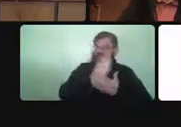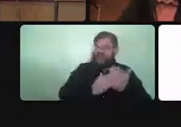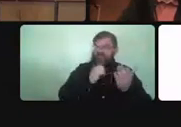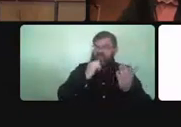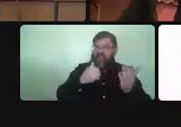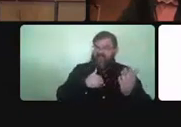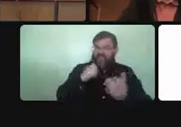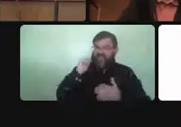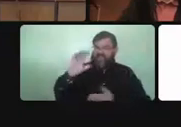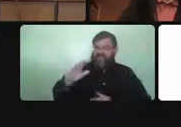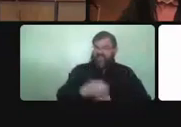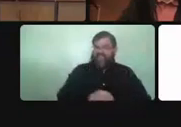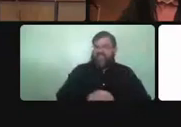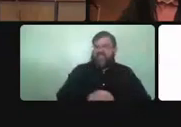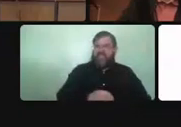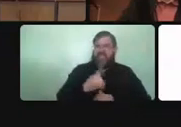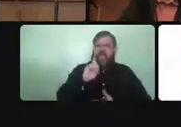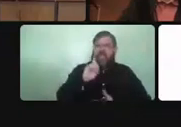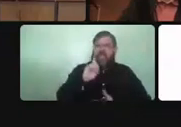yana mfumo wa